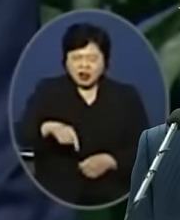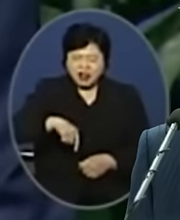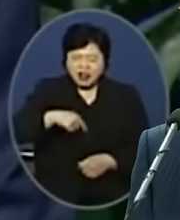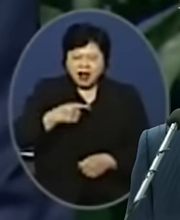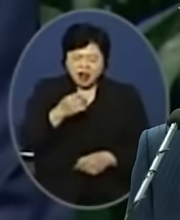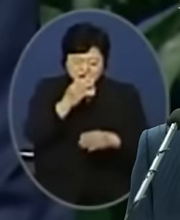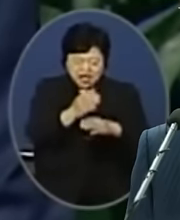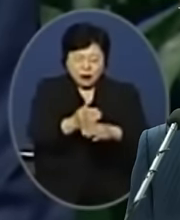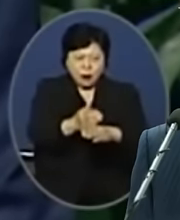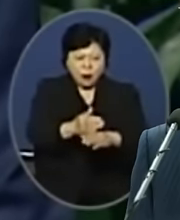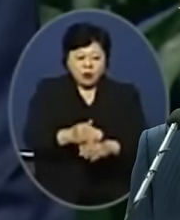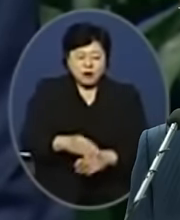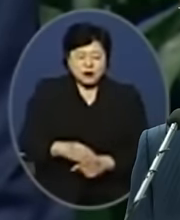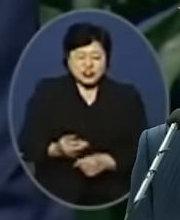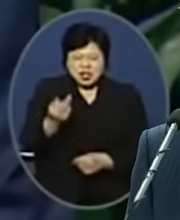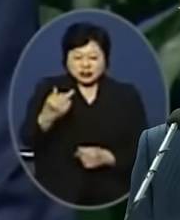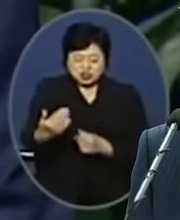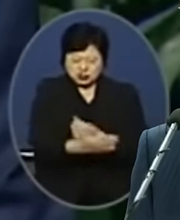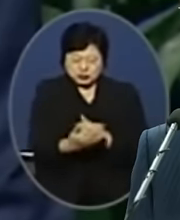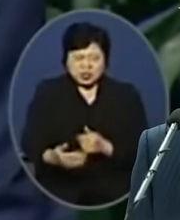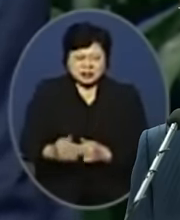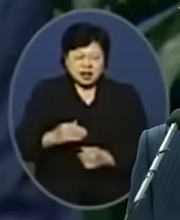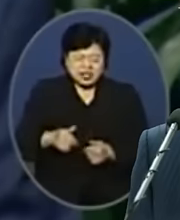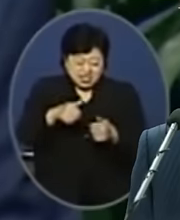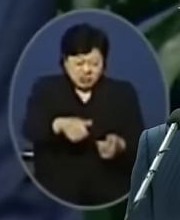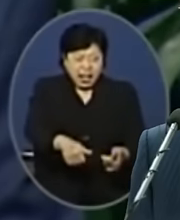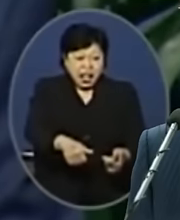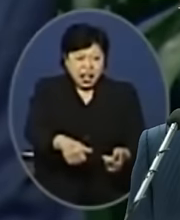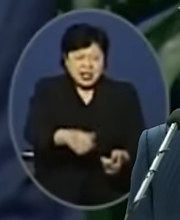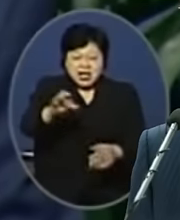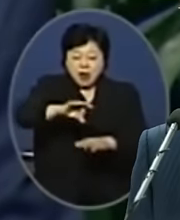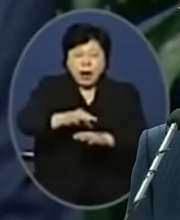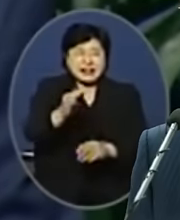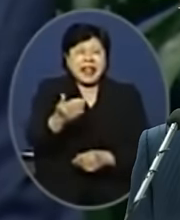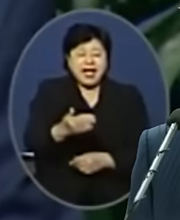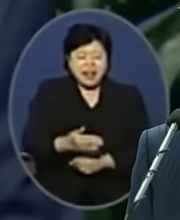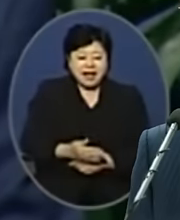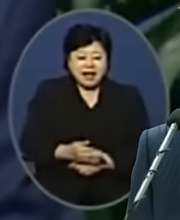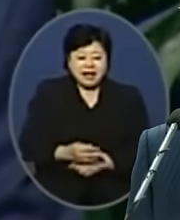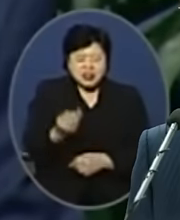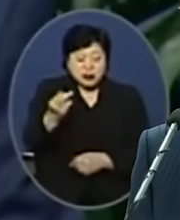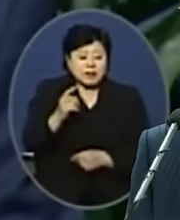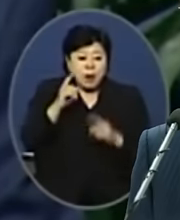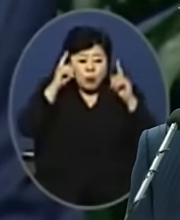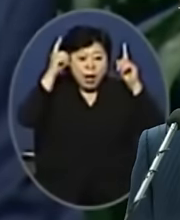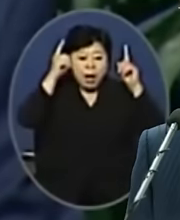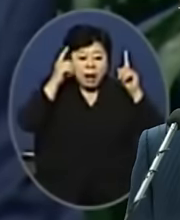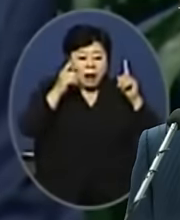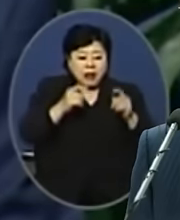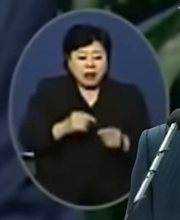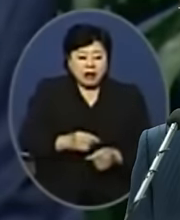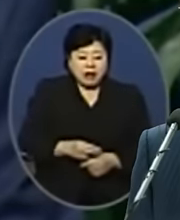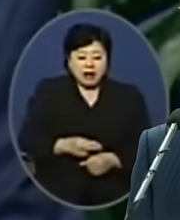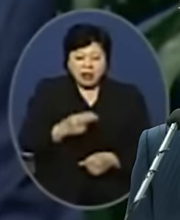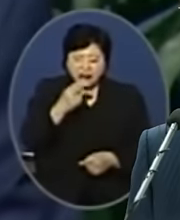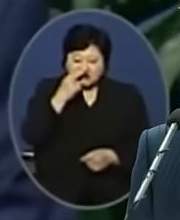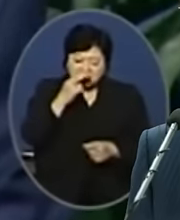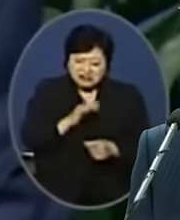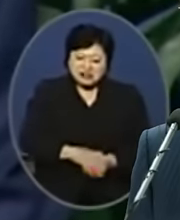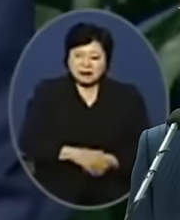단이 주에 둘러서 절을 하더라. 그럼 네가 우리 왕이 되겠다는 거 아니야? 정말 참 오늘 재수